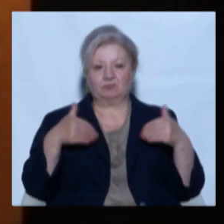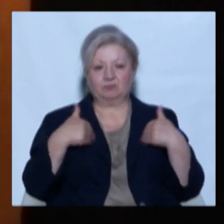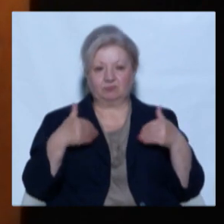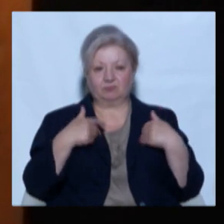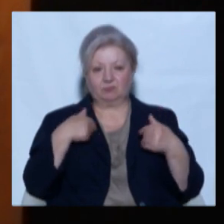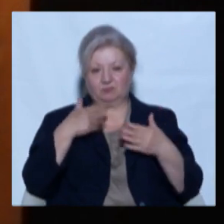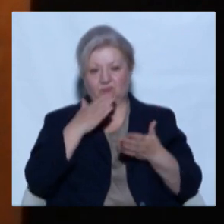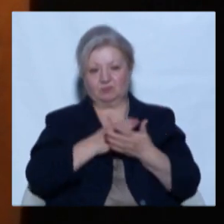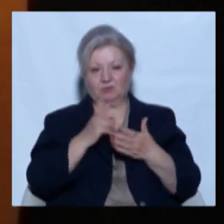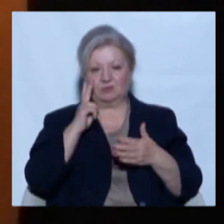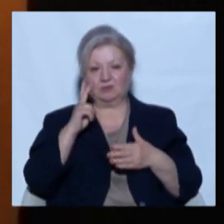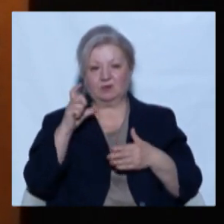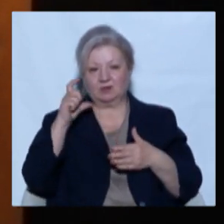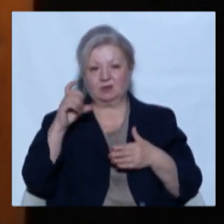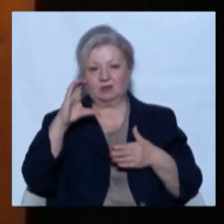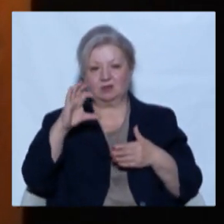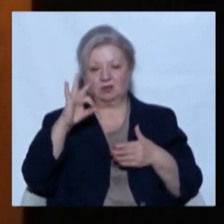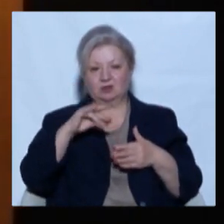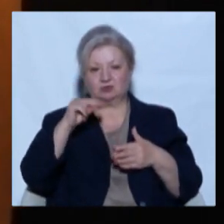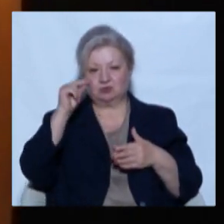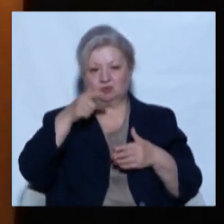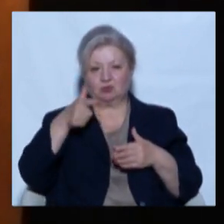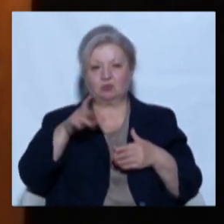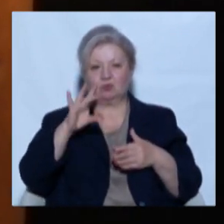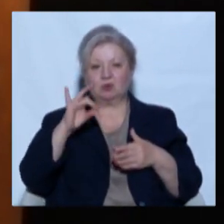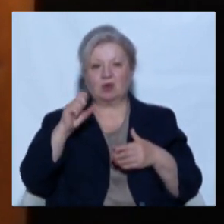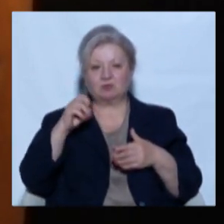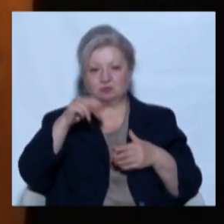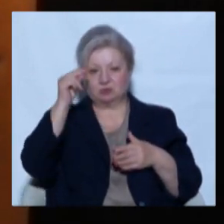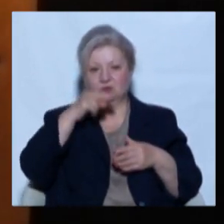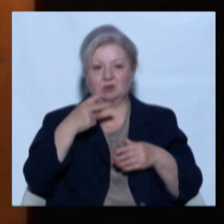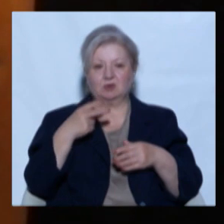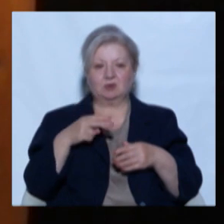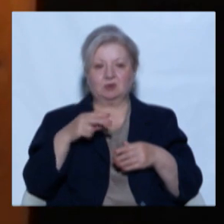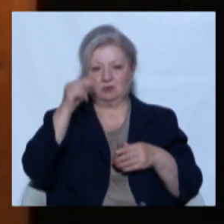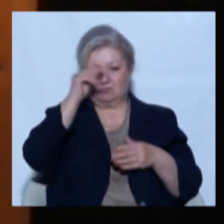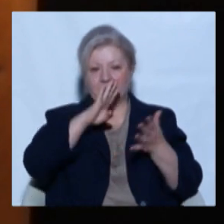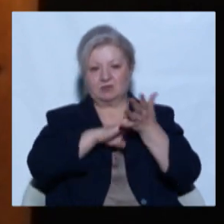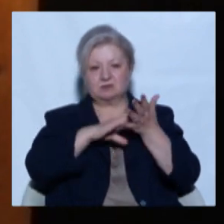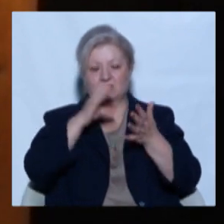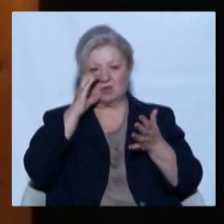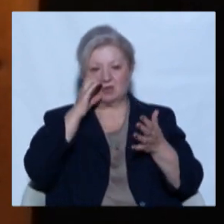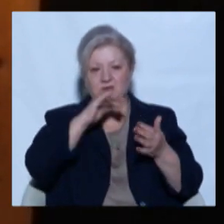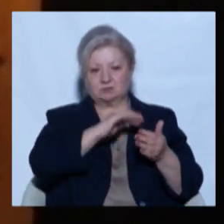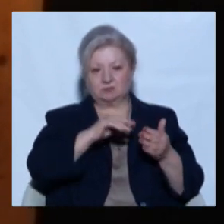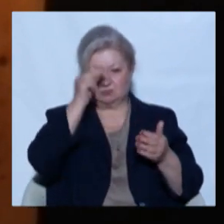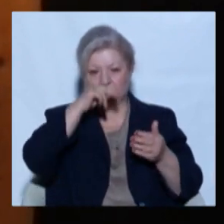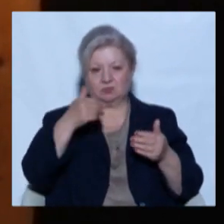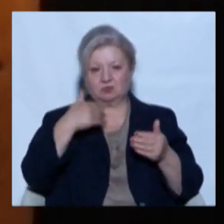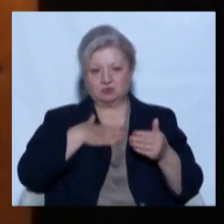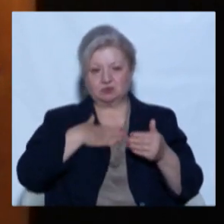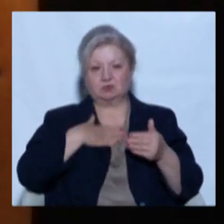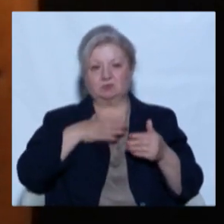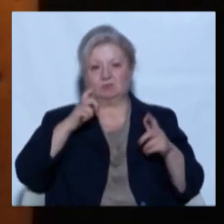მოგესალმებით, მე ვარ კესო ჩერქეზიშვილი, გურამ რამიშვილის სახელობის მე-20 საჯარო სკოლის მე-9 კლასის მოსწავლე. ჩემი ფიზიკის მასწავლებელია